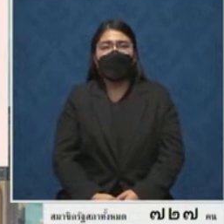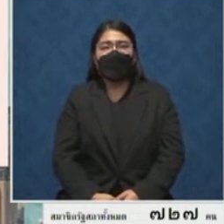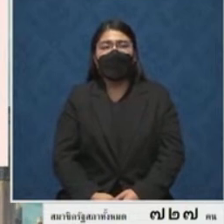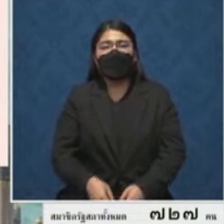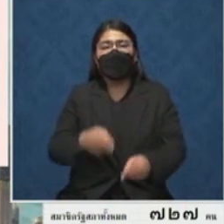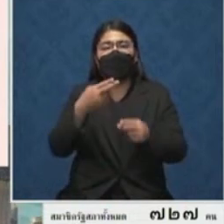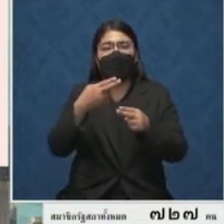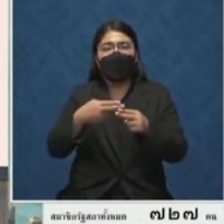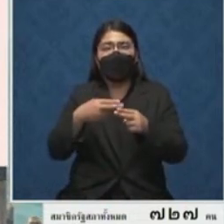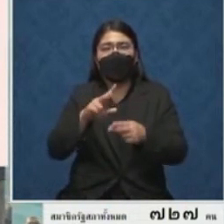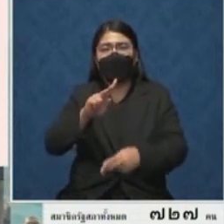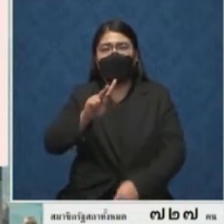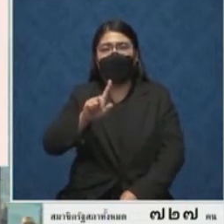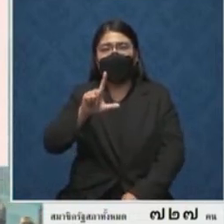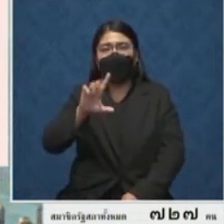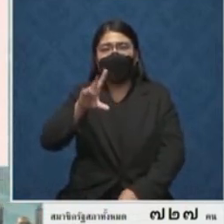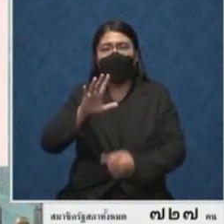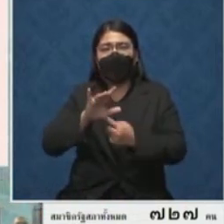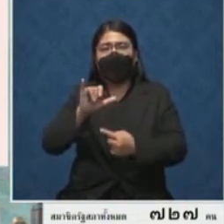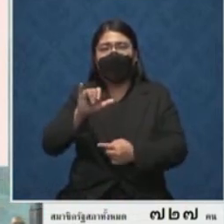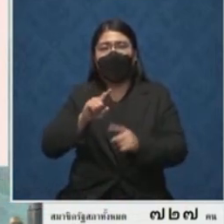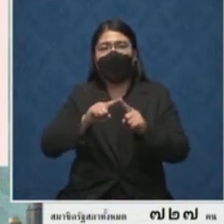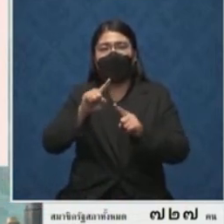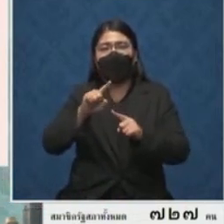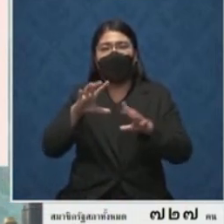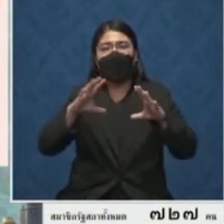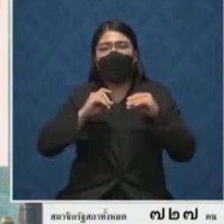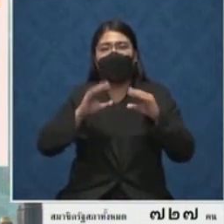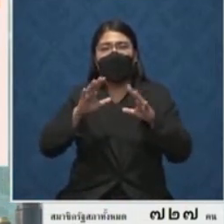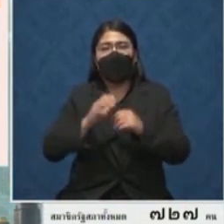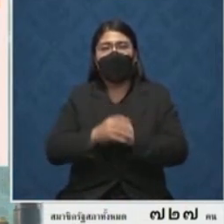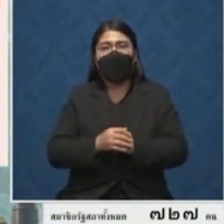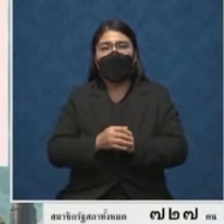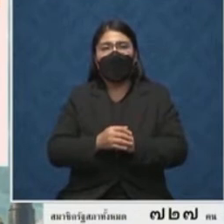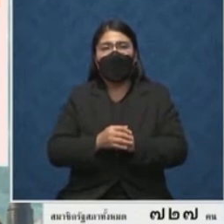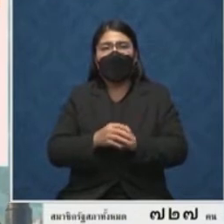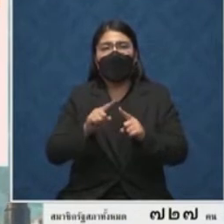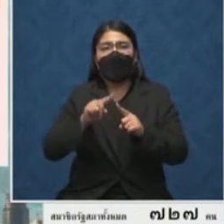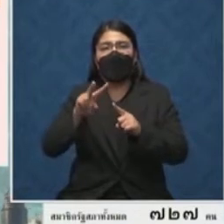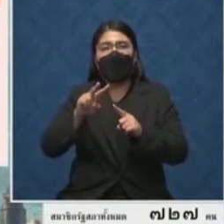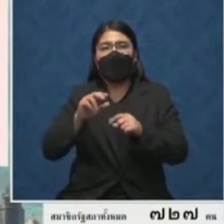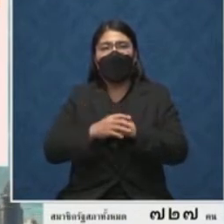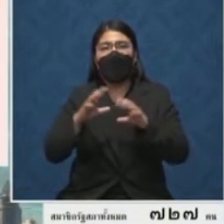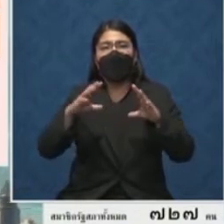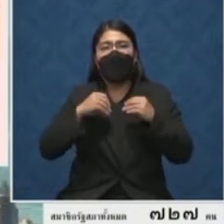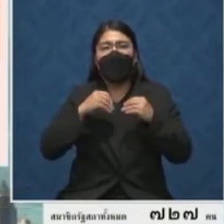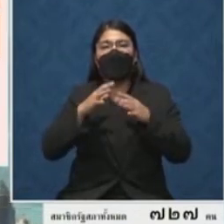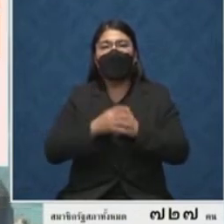วรรณบูรณ ์1ไม่รับหลักการ2ไม่รับหลัก